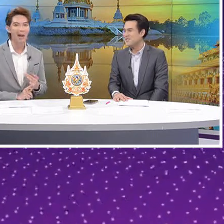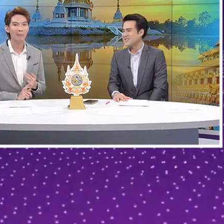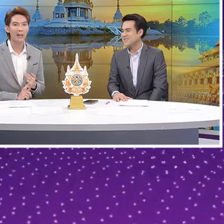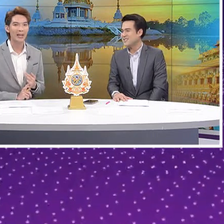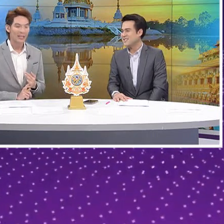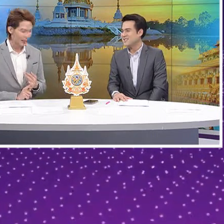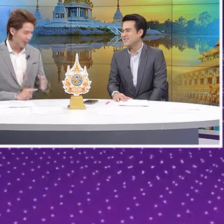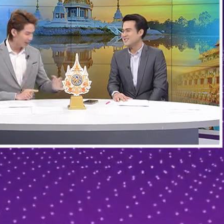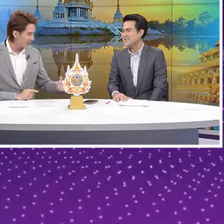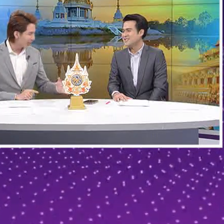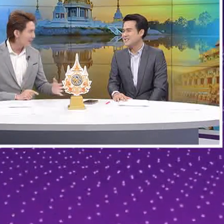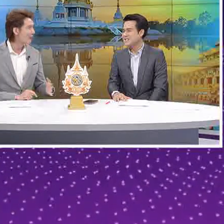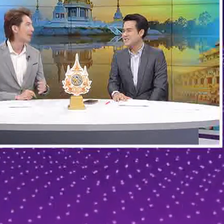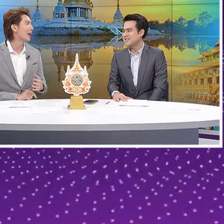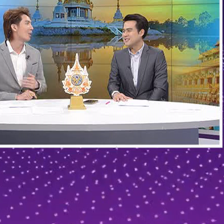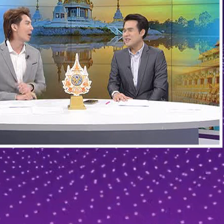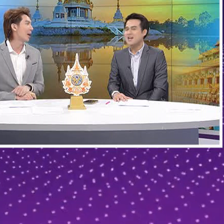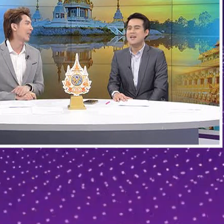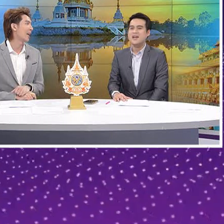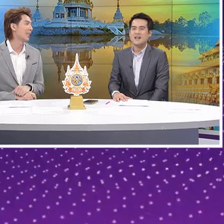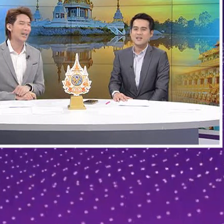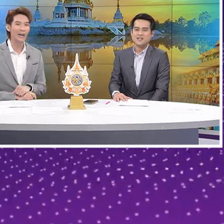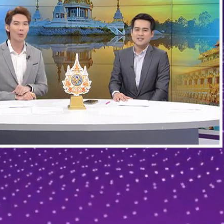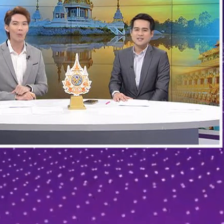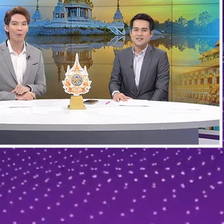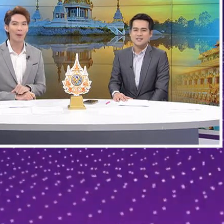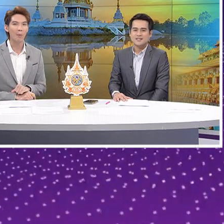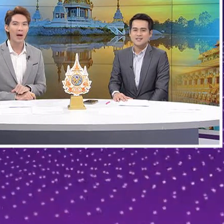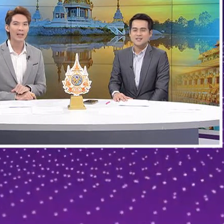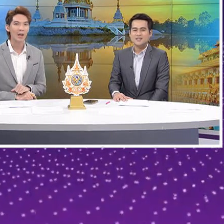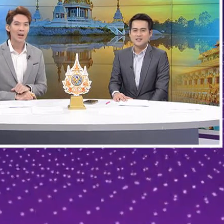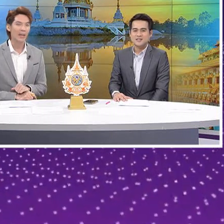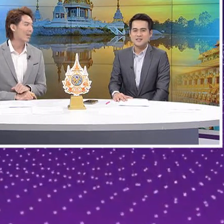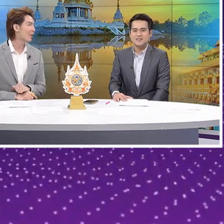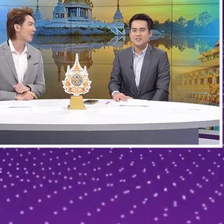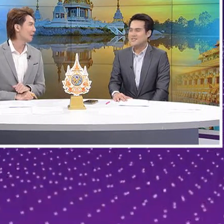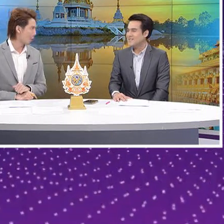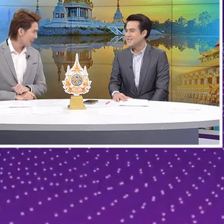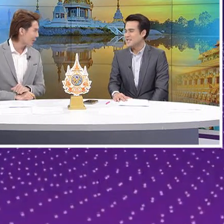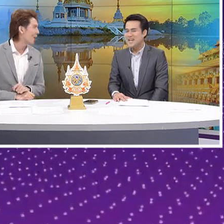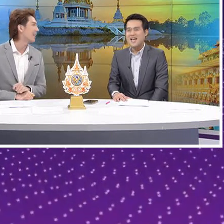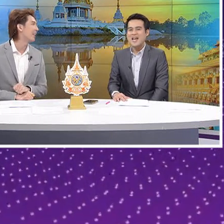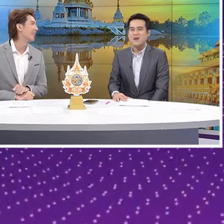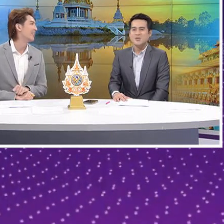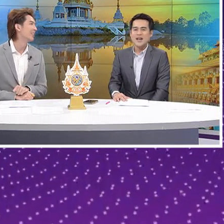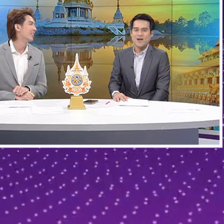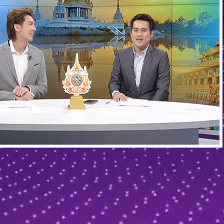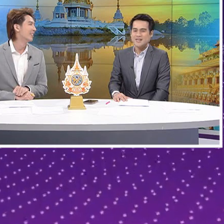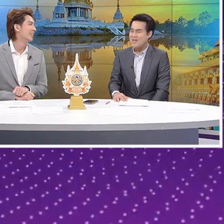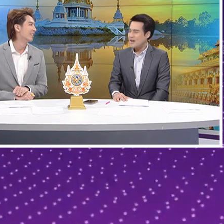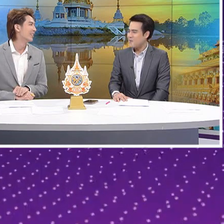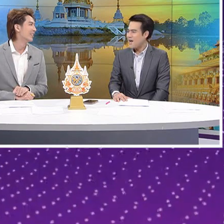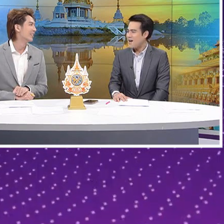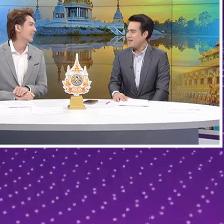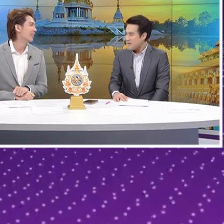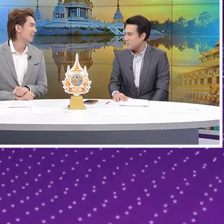ในสภากันบ้างเนี่ยจะเห็นขึ้นตามหน้าฝีดตามโลกออนไลน์ต่างๆแต่หลายๆคนบอกว่าเมื่อวานนี้เหตุการณ์ค่อนข้างสงบเรียบร้อยดีอ่าผู้เชื่อข่าวก็